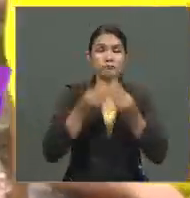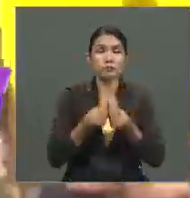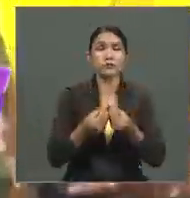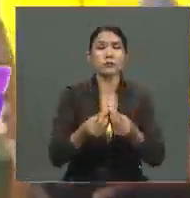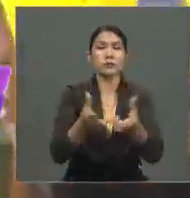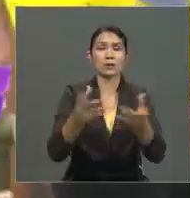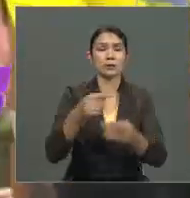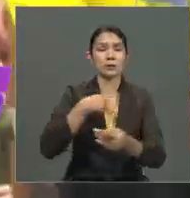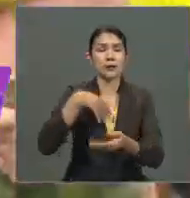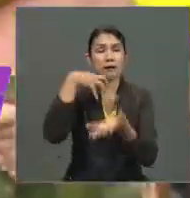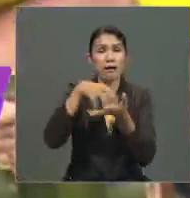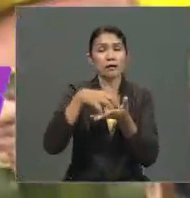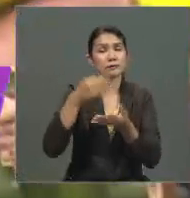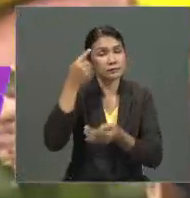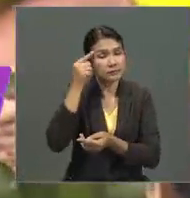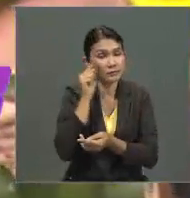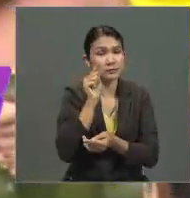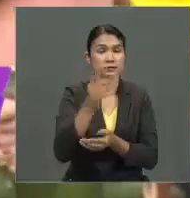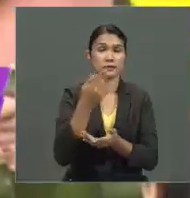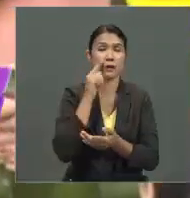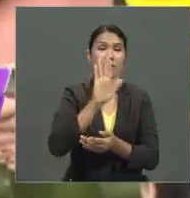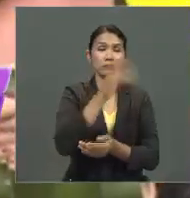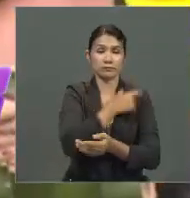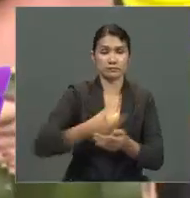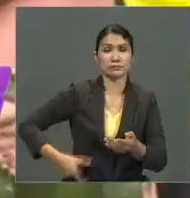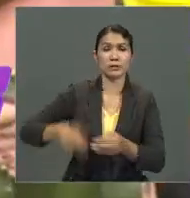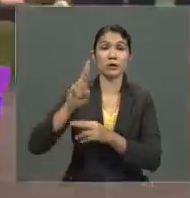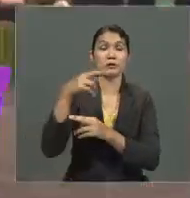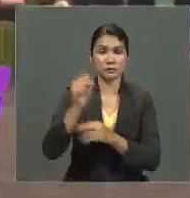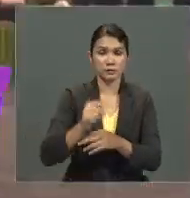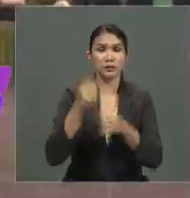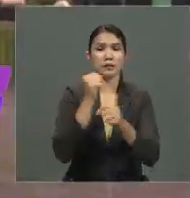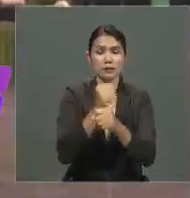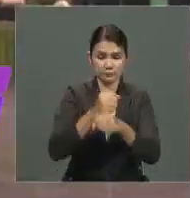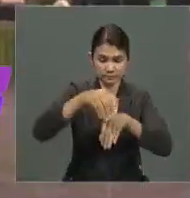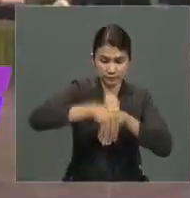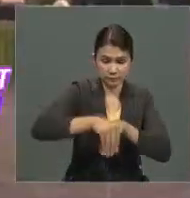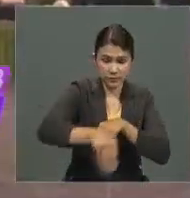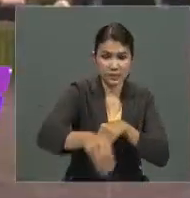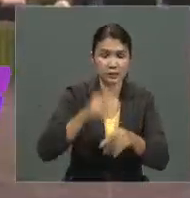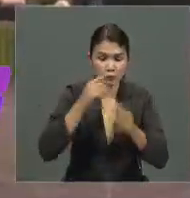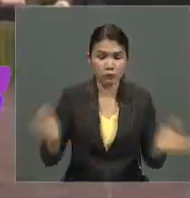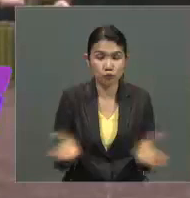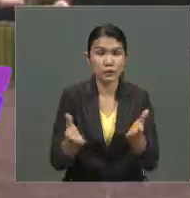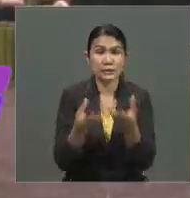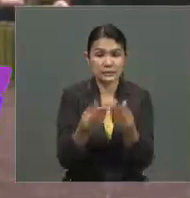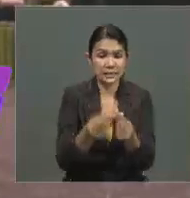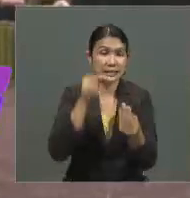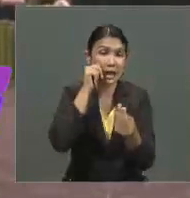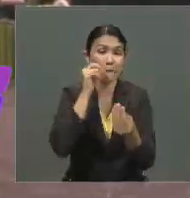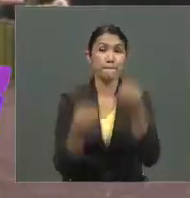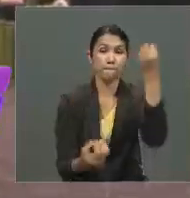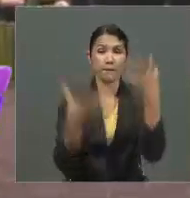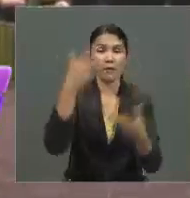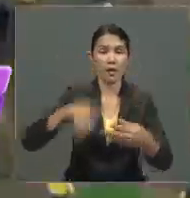ล่าวสำนึกในพระมหากรุณาธิคุณจากนั้นร่วมกันปลูกต้นไม้เพื่อเป็นการฟื้นฟูดินน้ำป่าสิ่งแวดล้อมคืนระบบนิเว